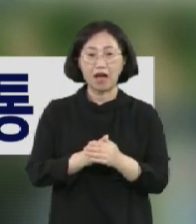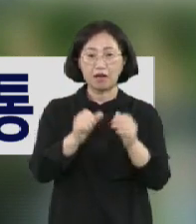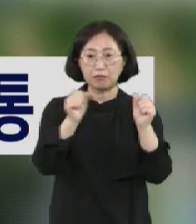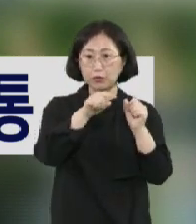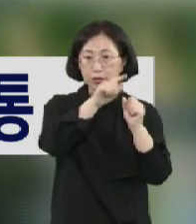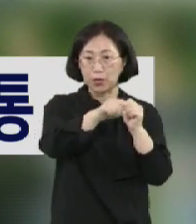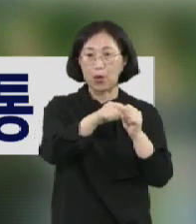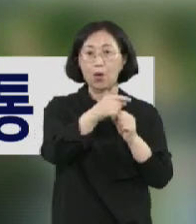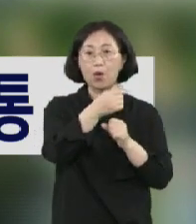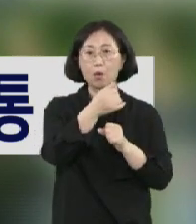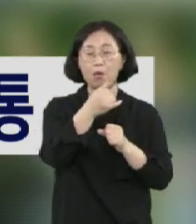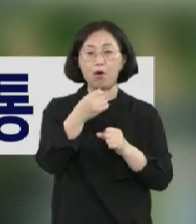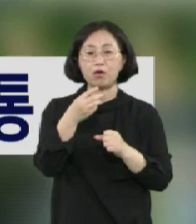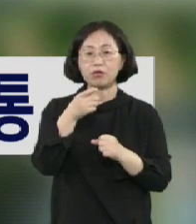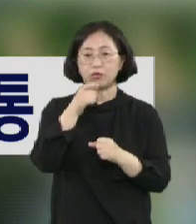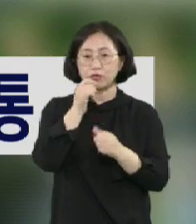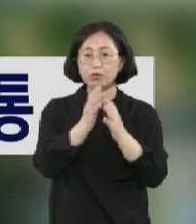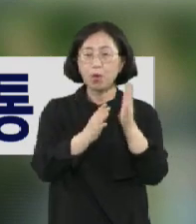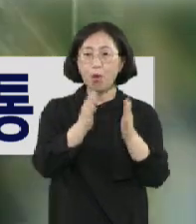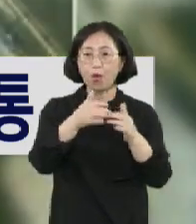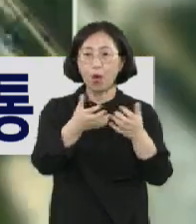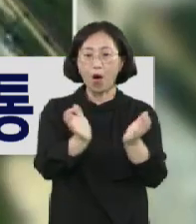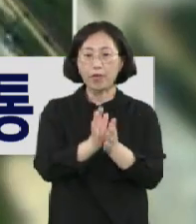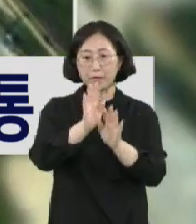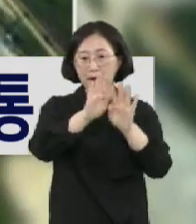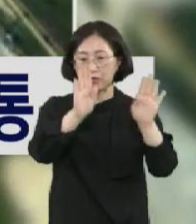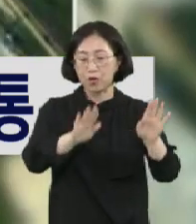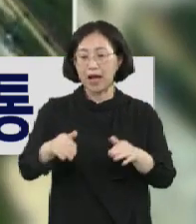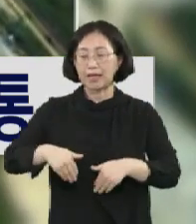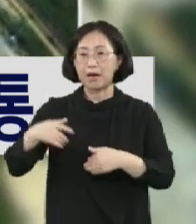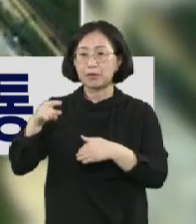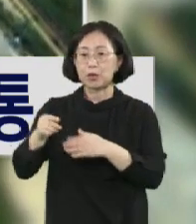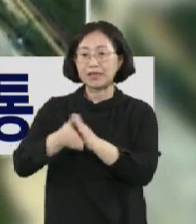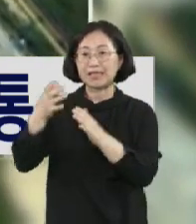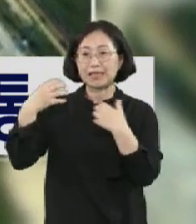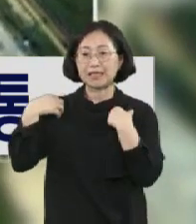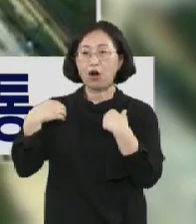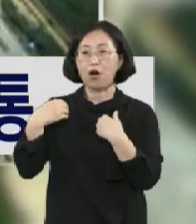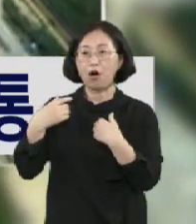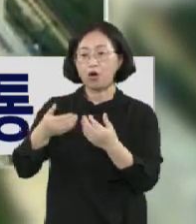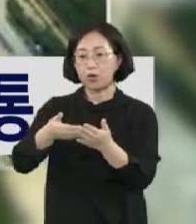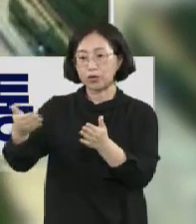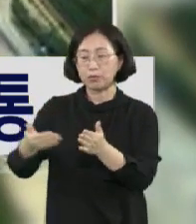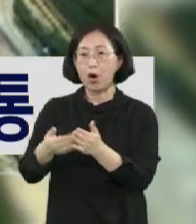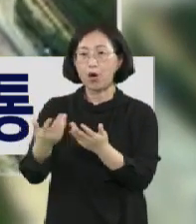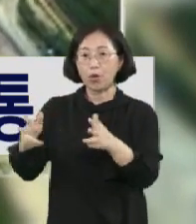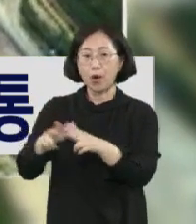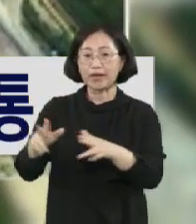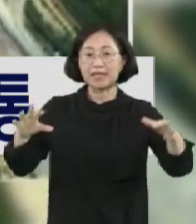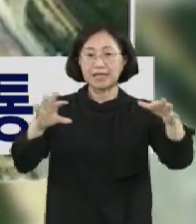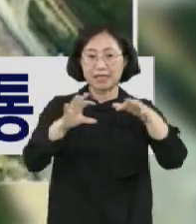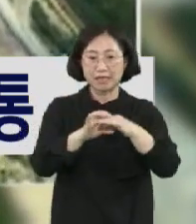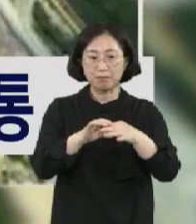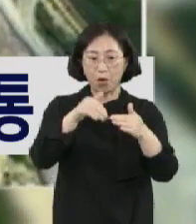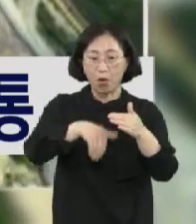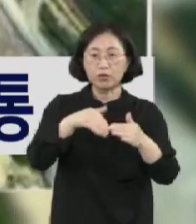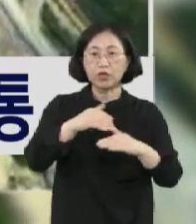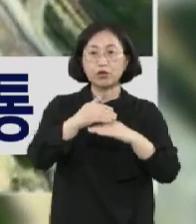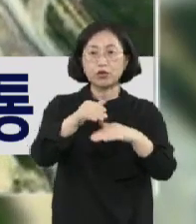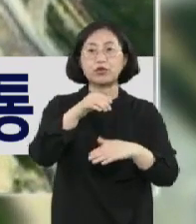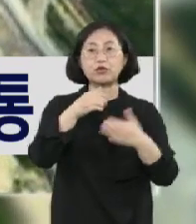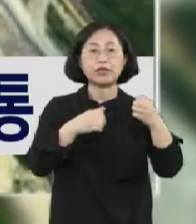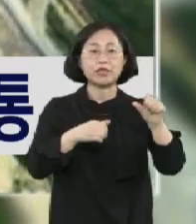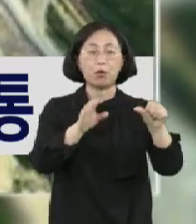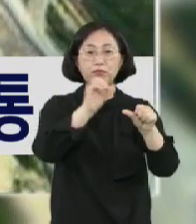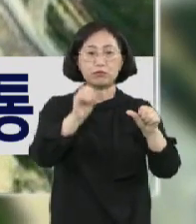세종중앙공원과 국립세종수목원 박물관 단지와 남측 세종시청 앞 수변공원을 잇게 되며 현재 공정률은